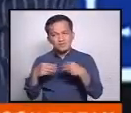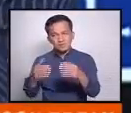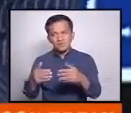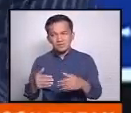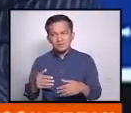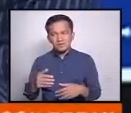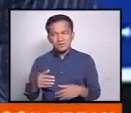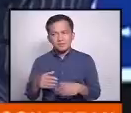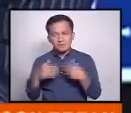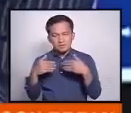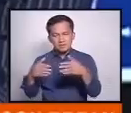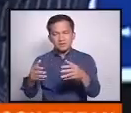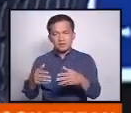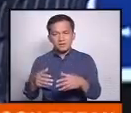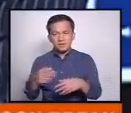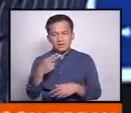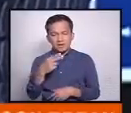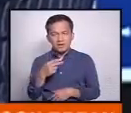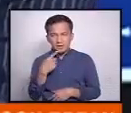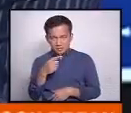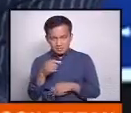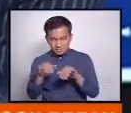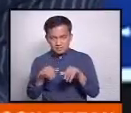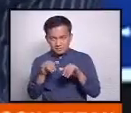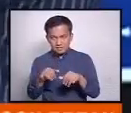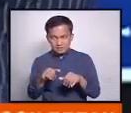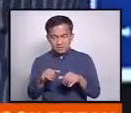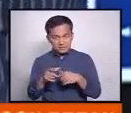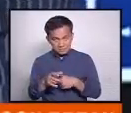Ate, ha? Nandiyan pa rin tayo?